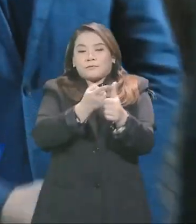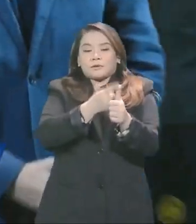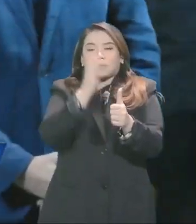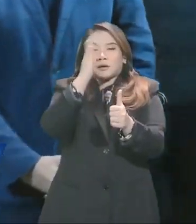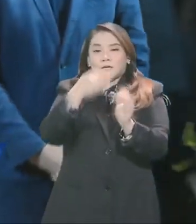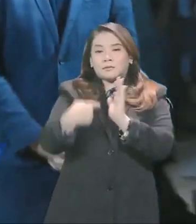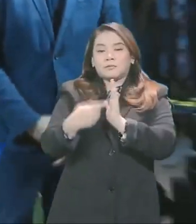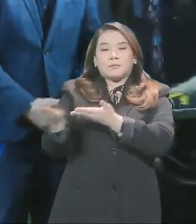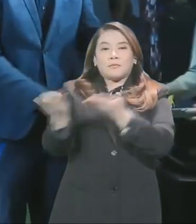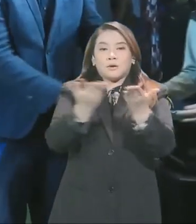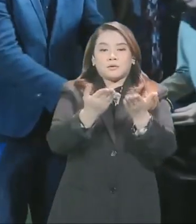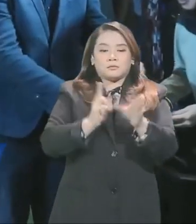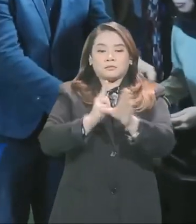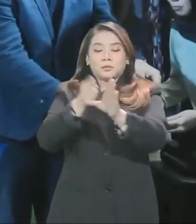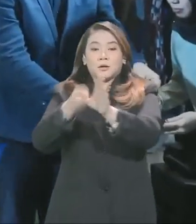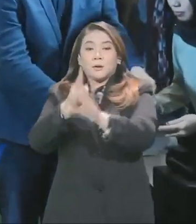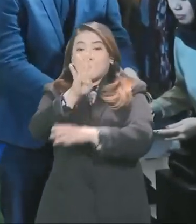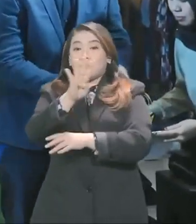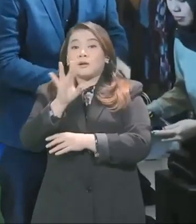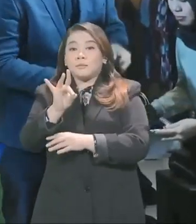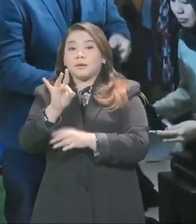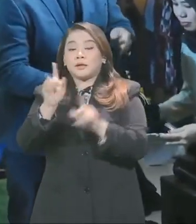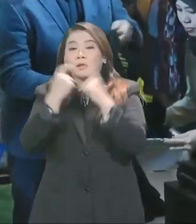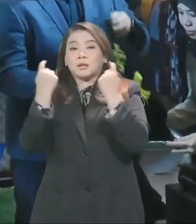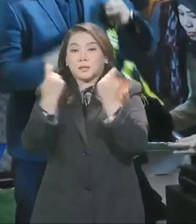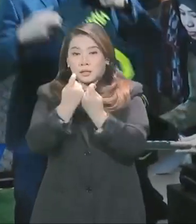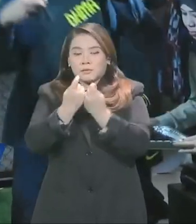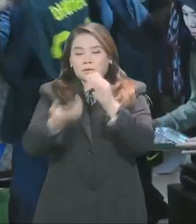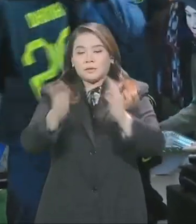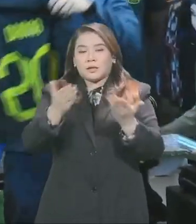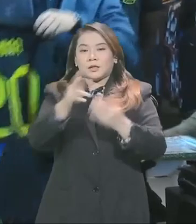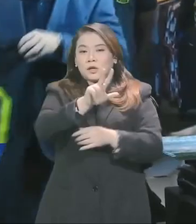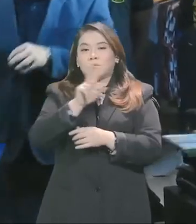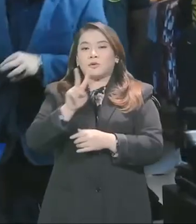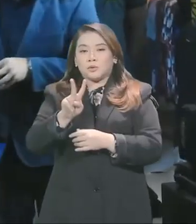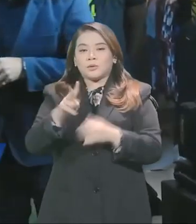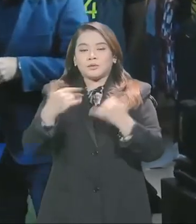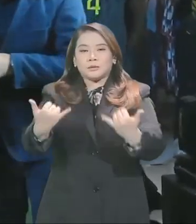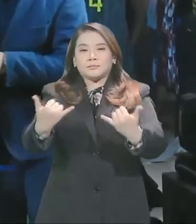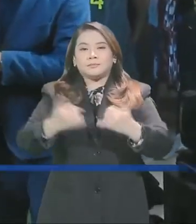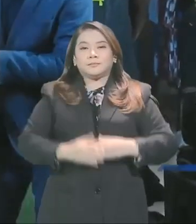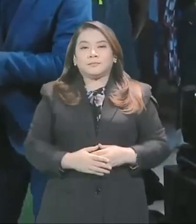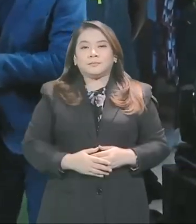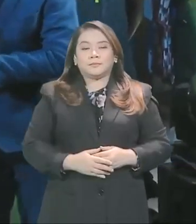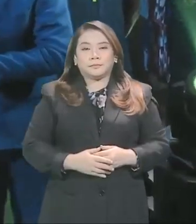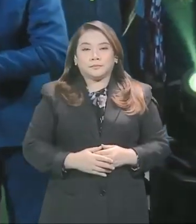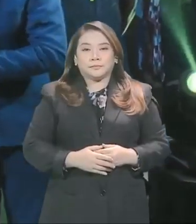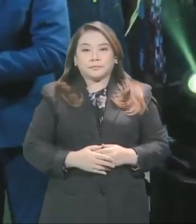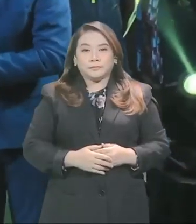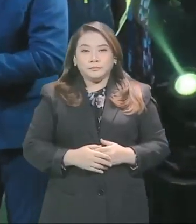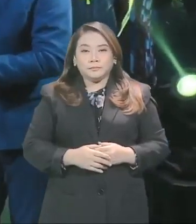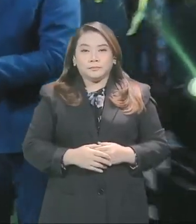bakal menampilkan penyertaan sebanyak 48 pasukan berbanding 32 ketika ini.